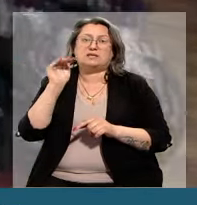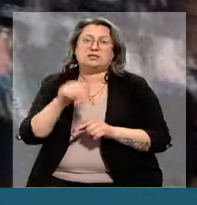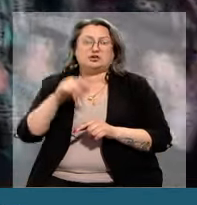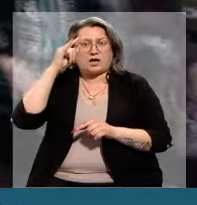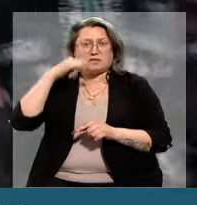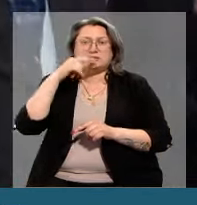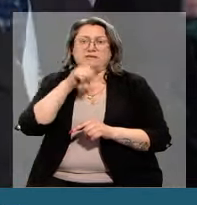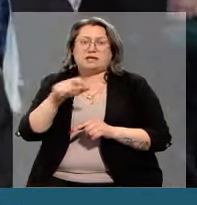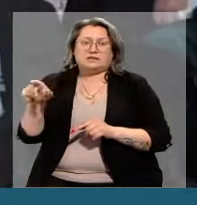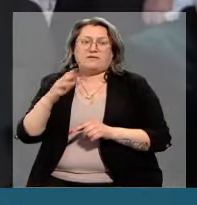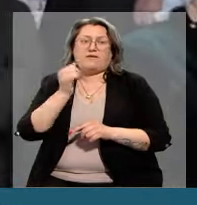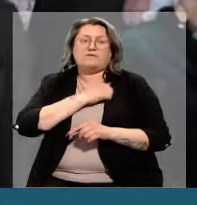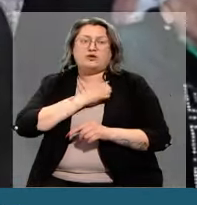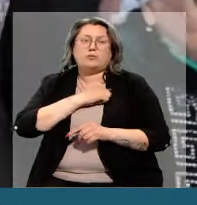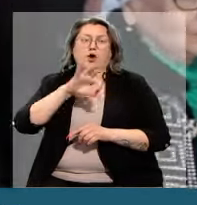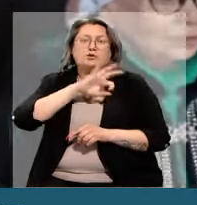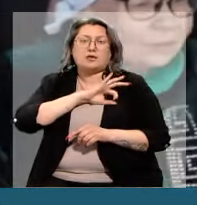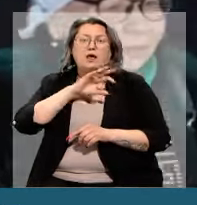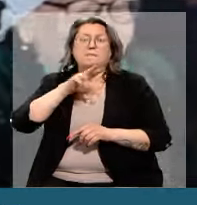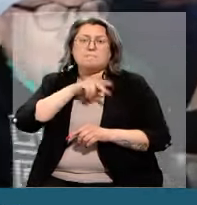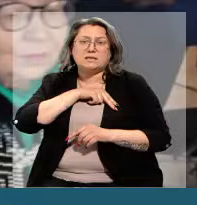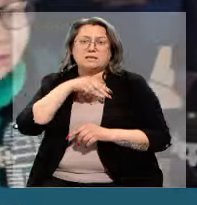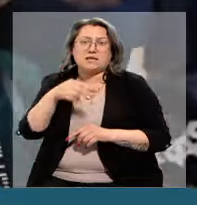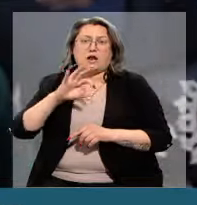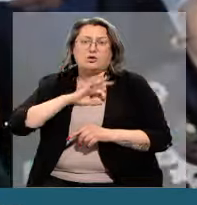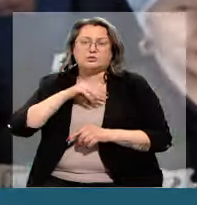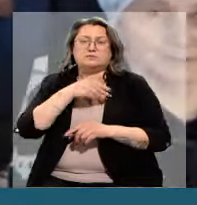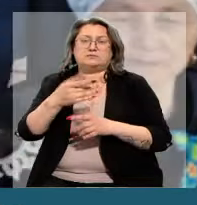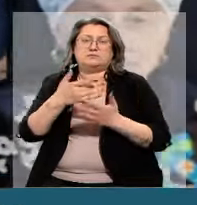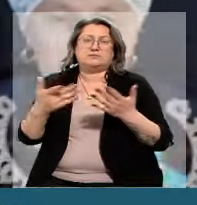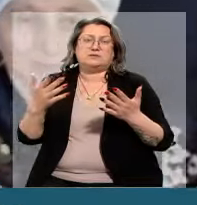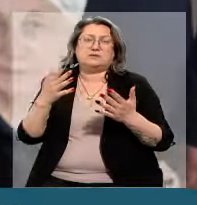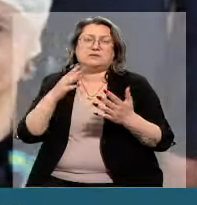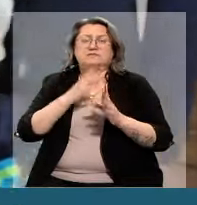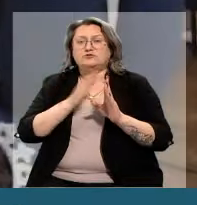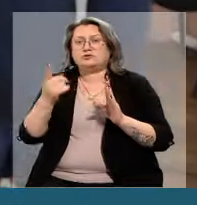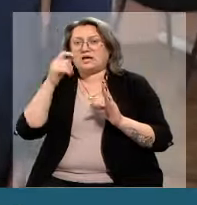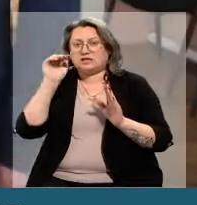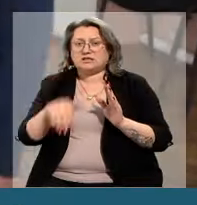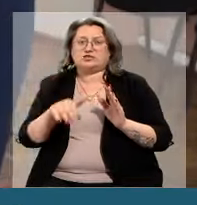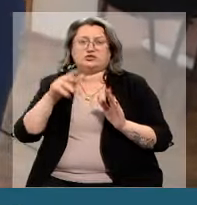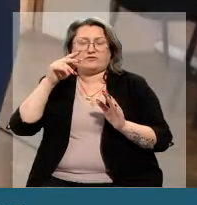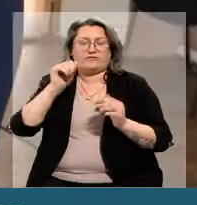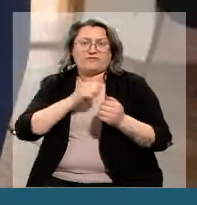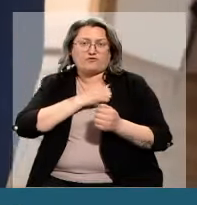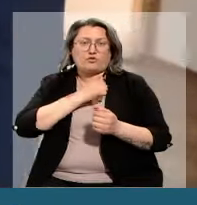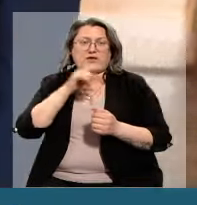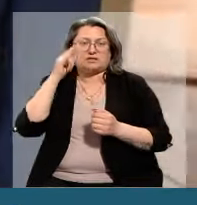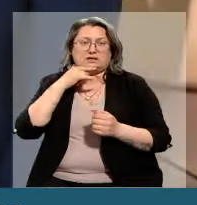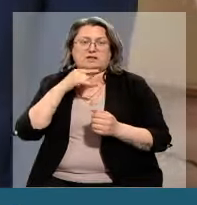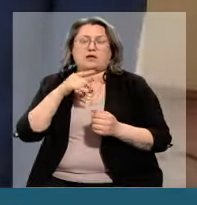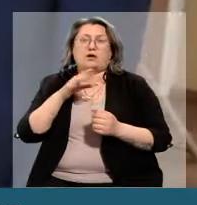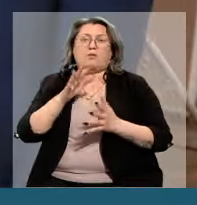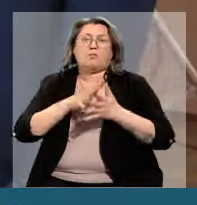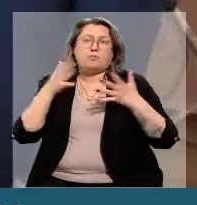1 300 000 казахстанцев. Боевыми орденами и медалями были награждены свыше 100 тысяч воинов Казахстана. Более 500